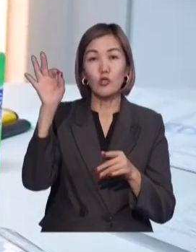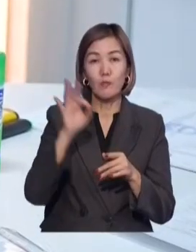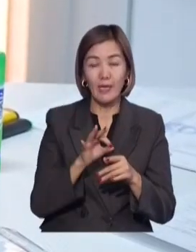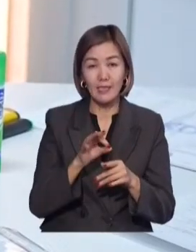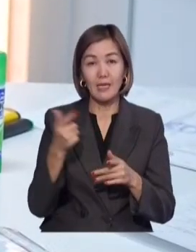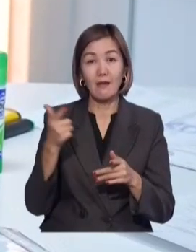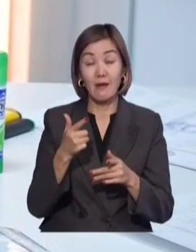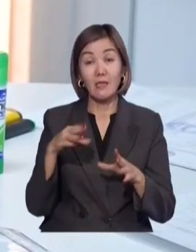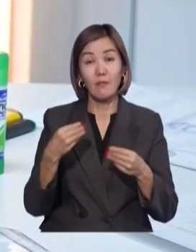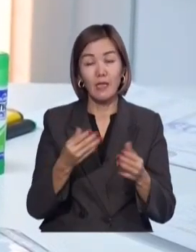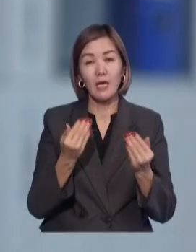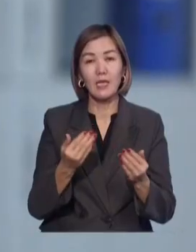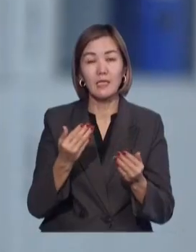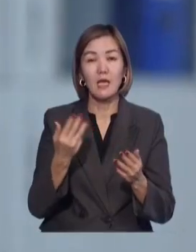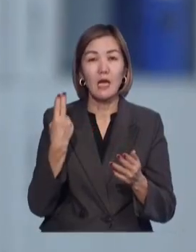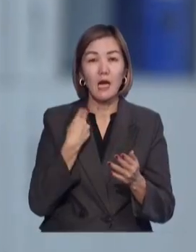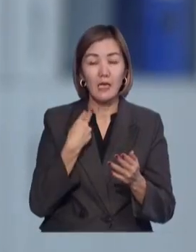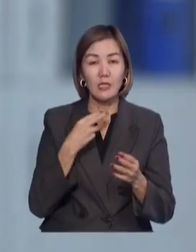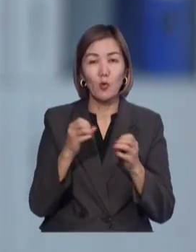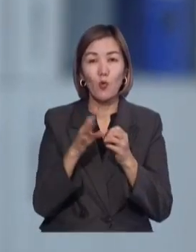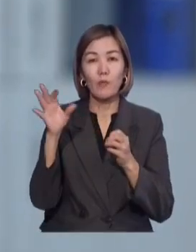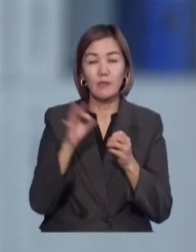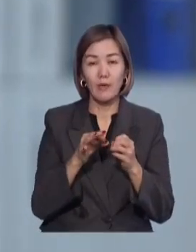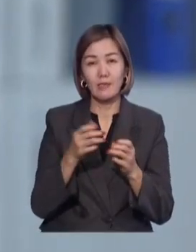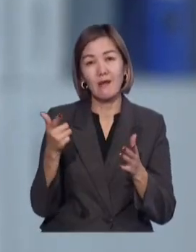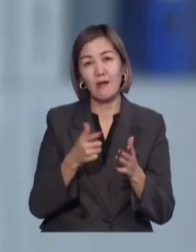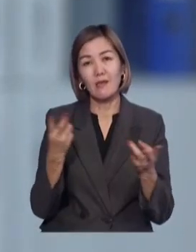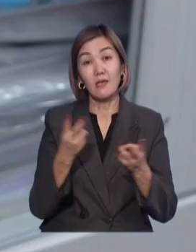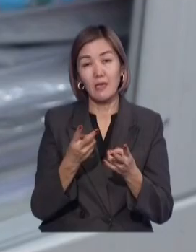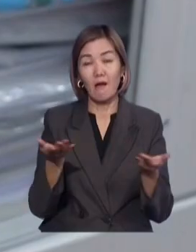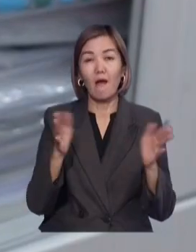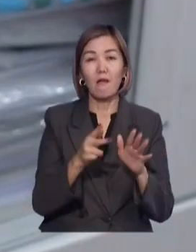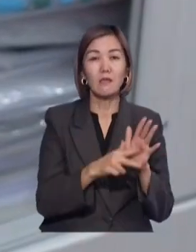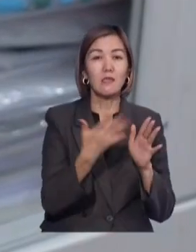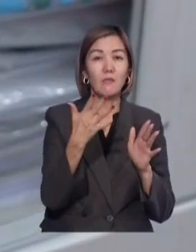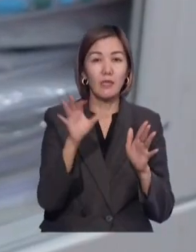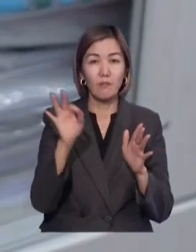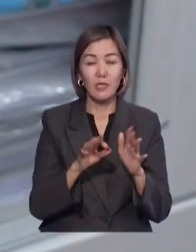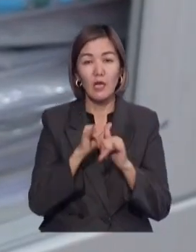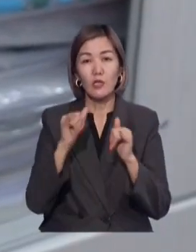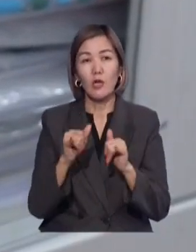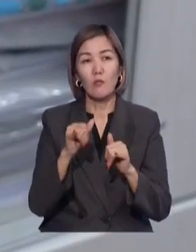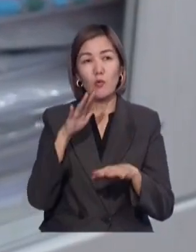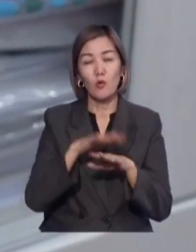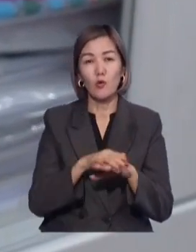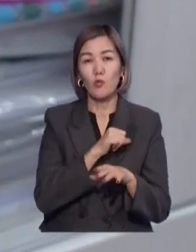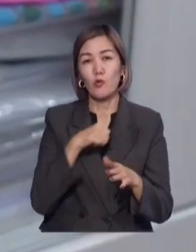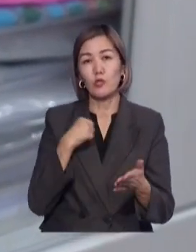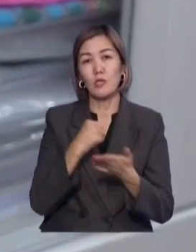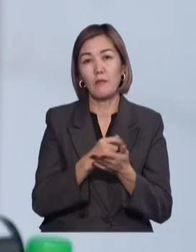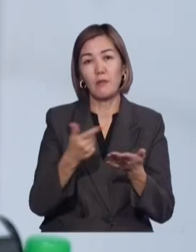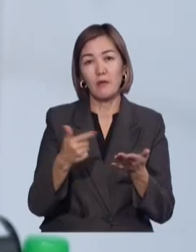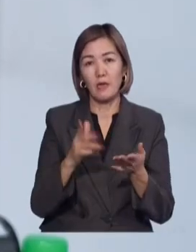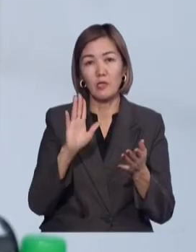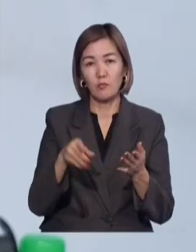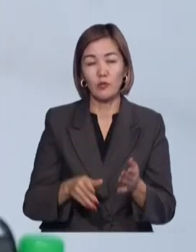кепіл ұсынатын. Қазір қарыздың 15%-на ғана кепіл қажет. Қалған 85%-ді даму қоры кепілдендіреді. Биыл